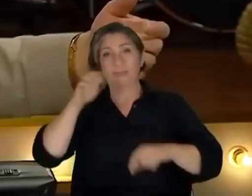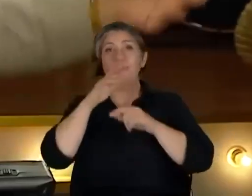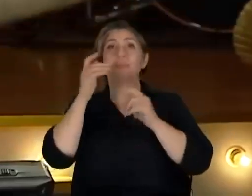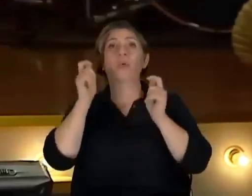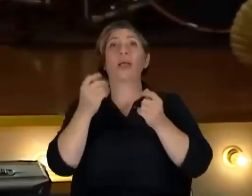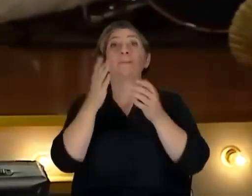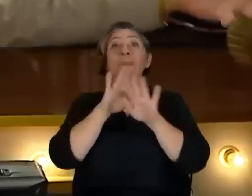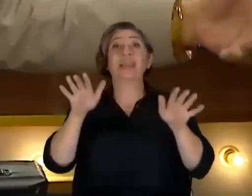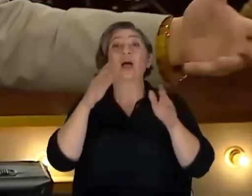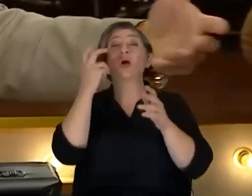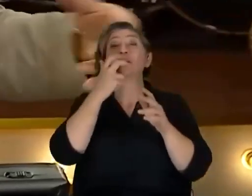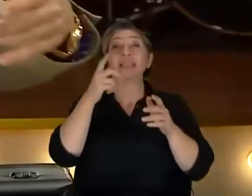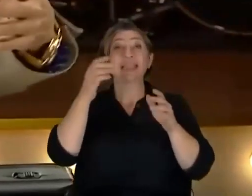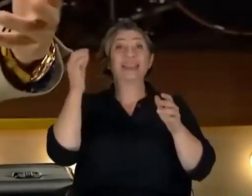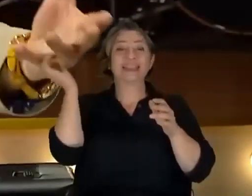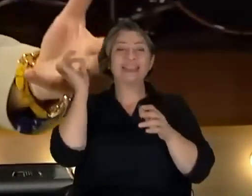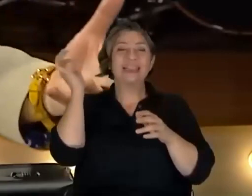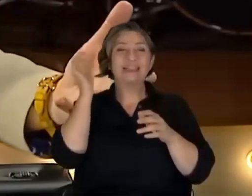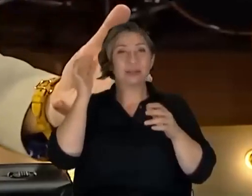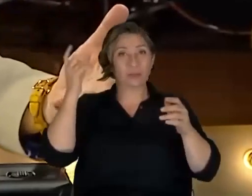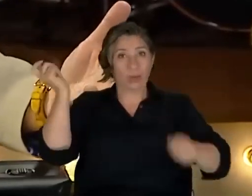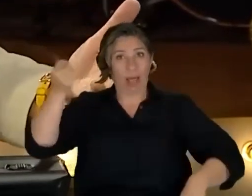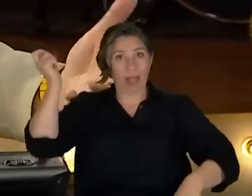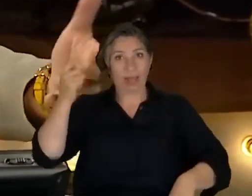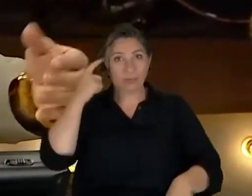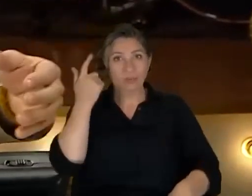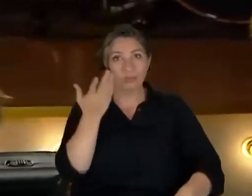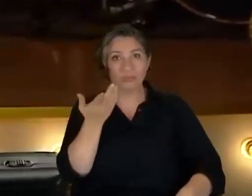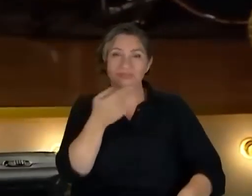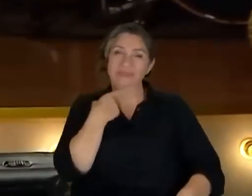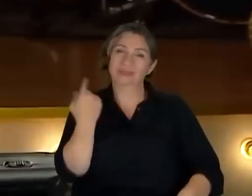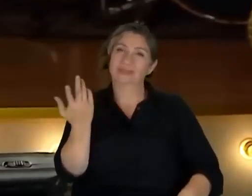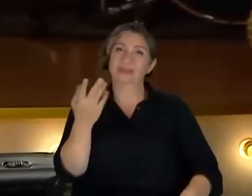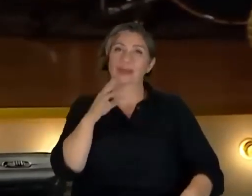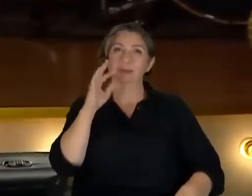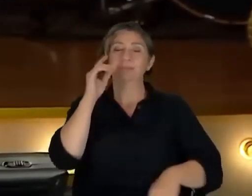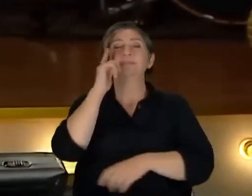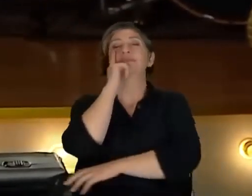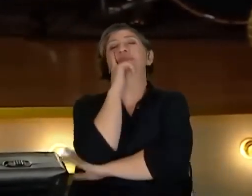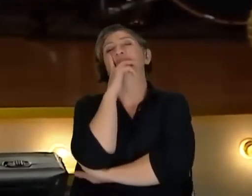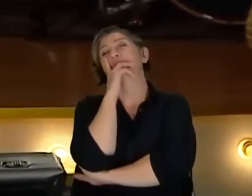biten konserler. Hiçbir dinletinin finalinde halay düşünebiliyor musun? Herkes.